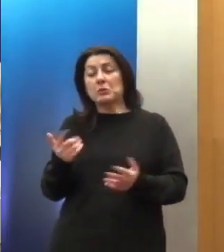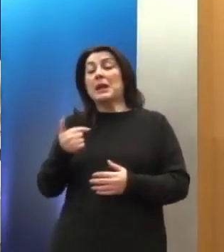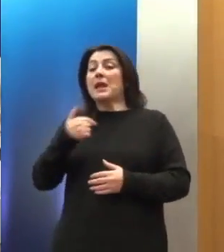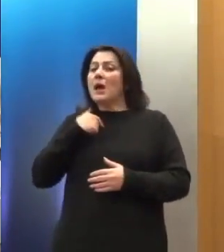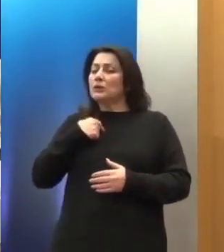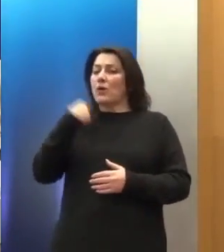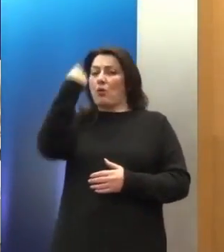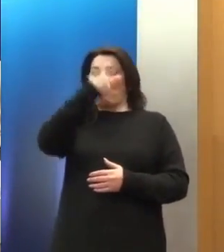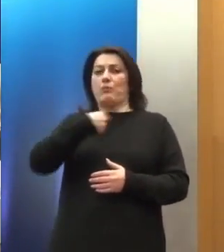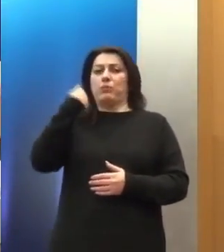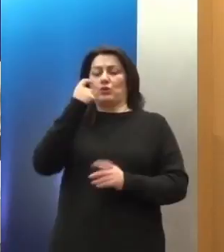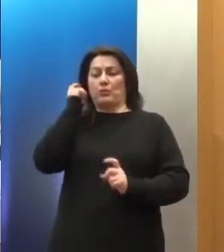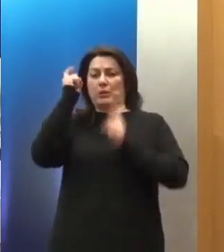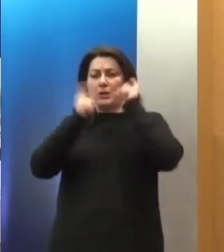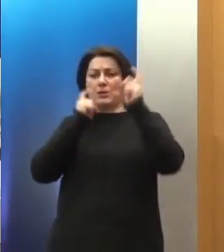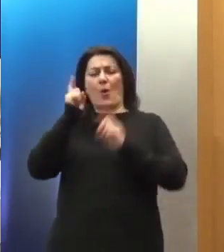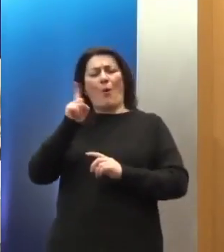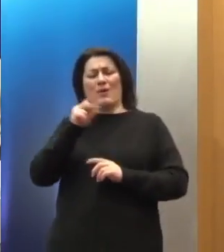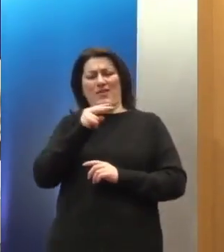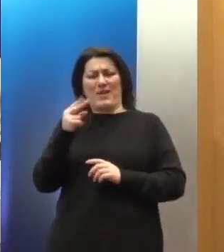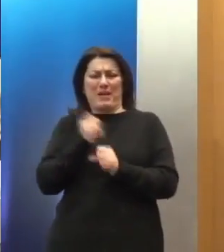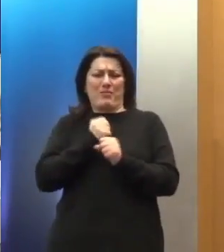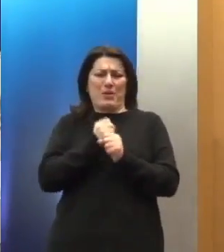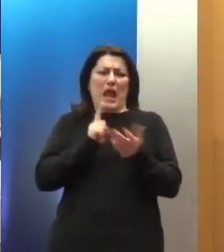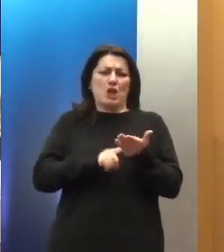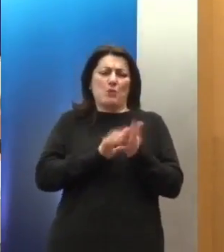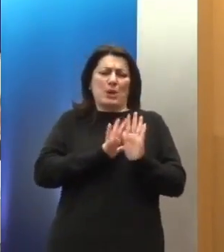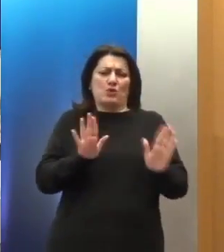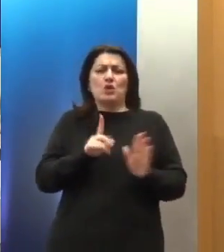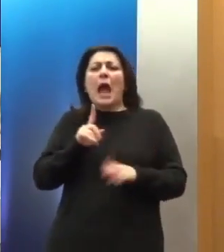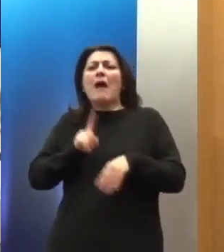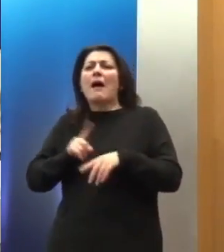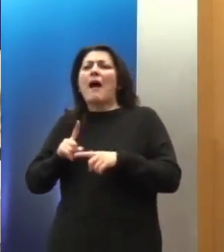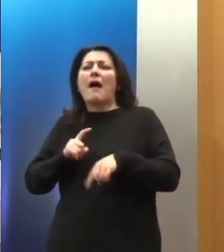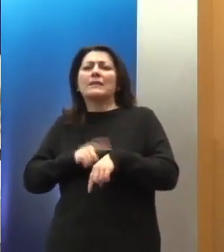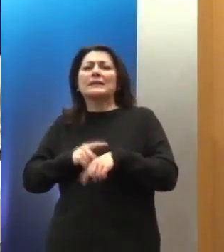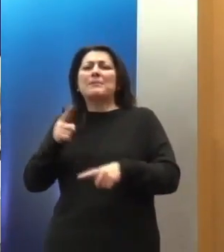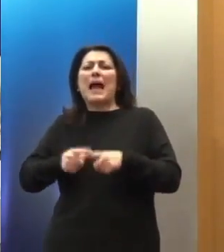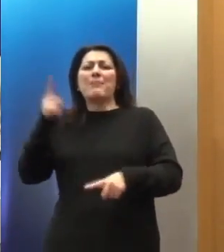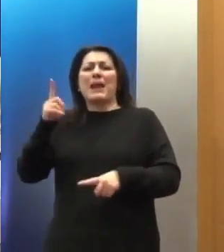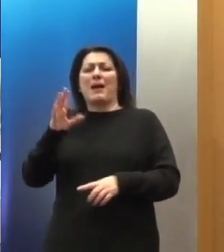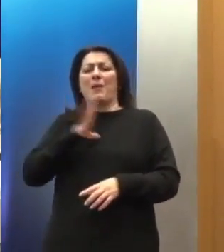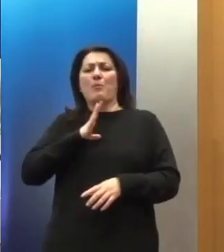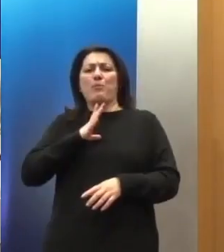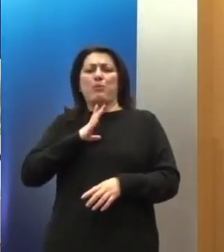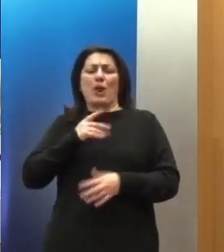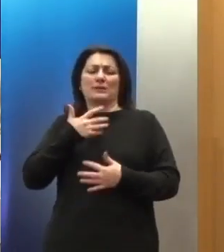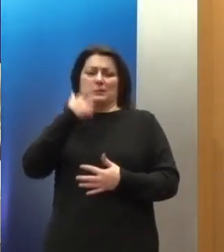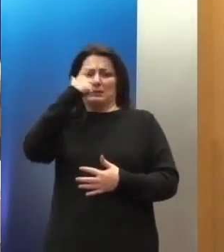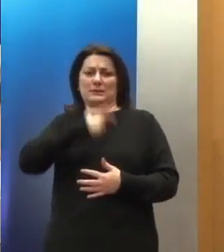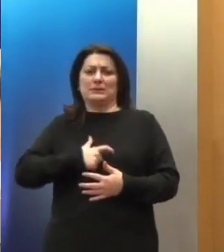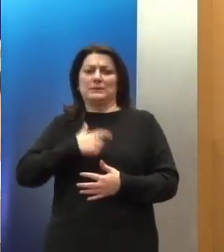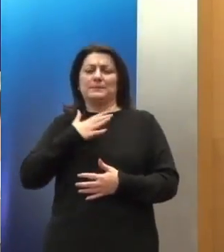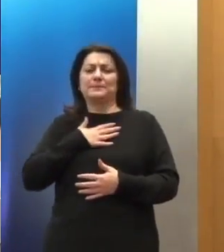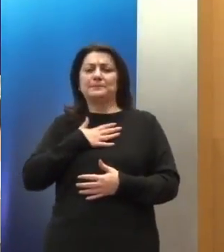αναρωτιέμαι εγώ, όπως είπα, όχι σαν νομικός, αλλά σαν πολίτης που προσωρινά κατέχω τη θέση της αναπληρώτριας,